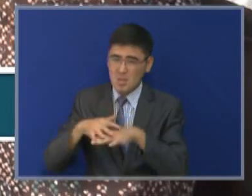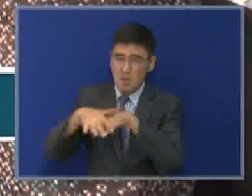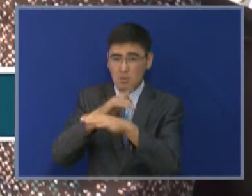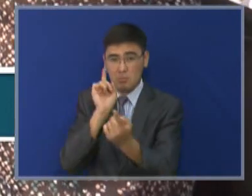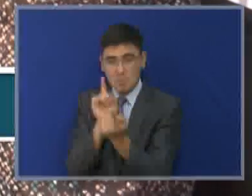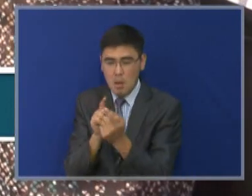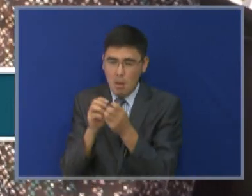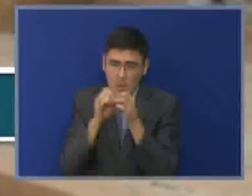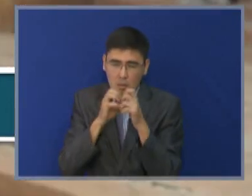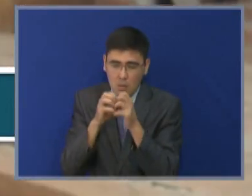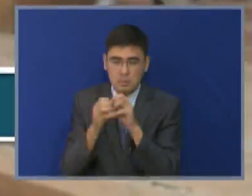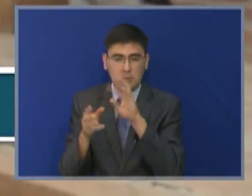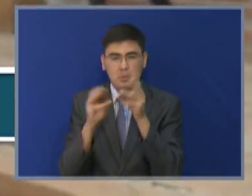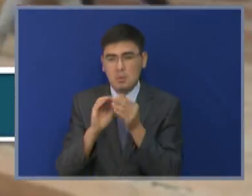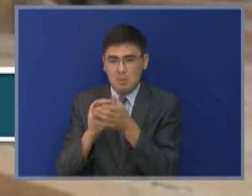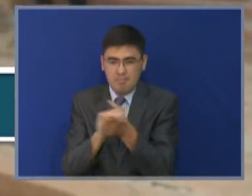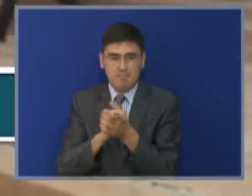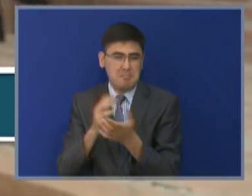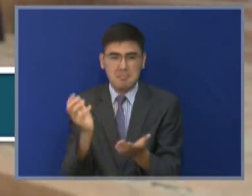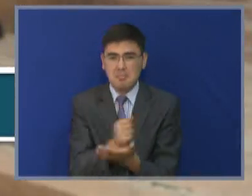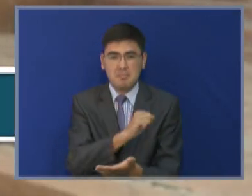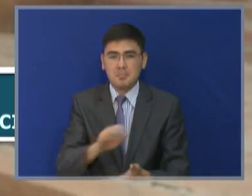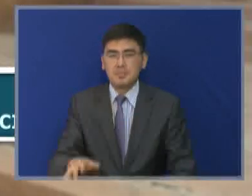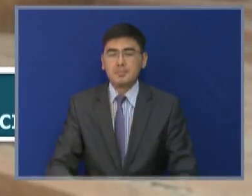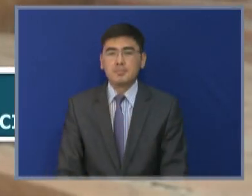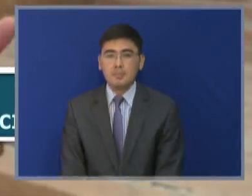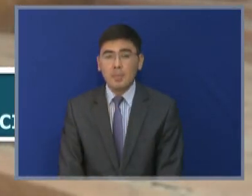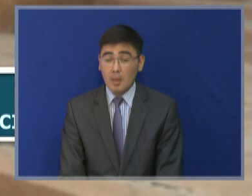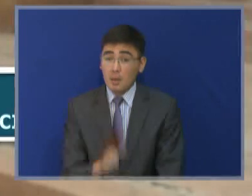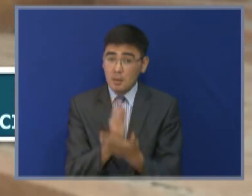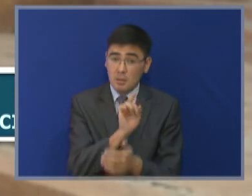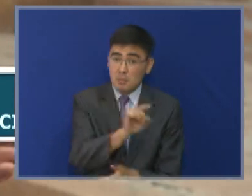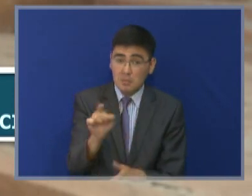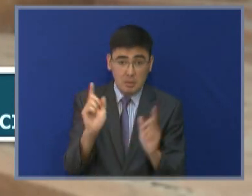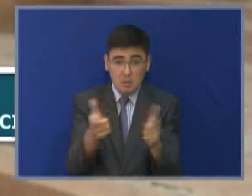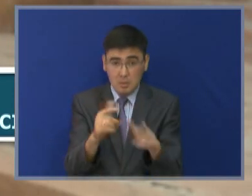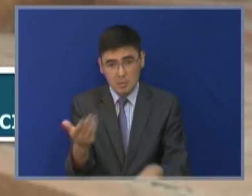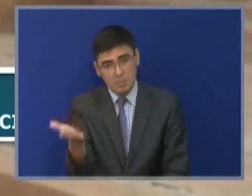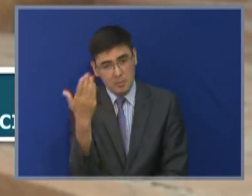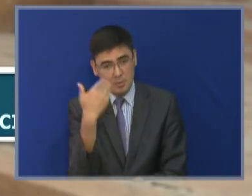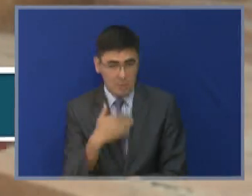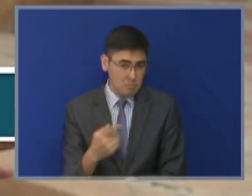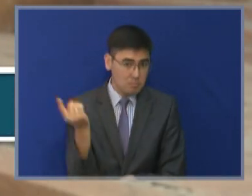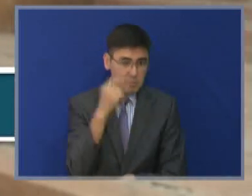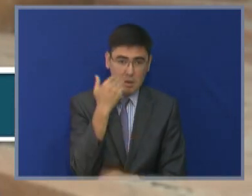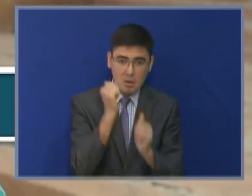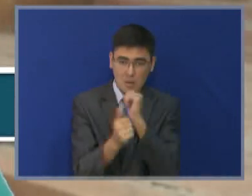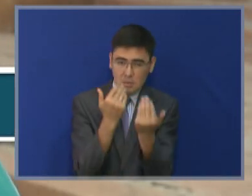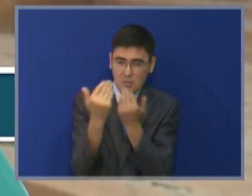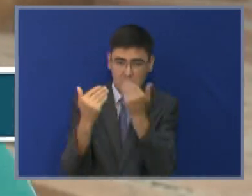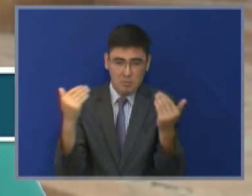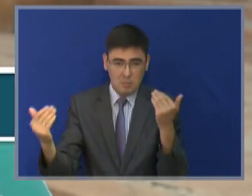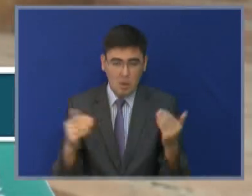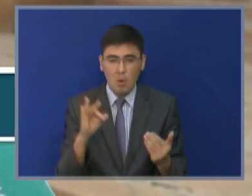тараптар келісе алмады. Индивидуальный помощник. Есептеумен келіспейтін жеке көмекшілер, жүріңіздер. Сіздердің әрбіріңіз бойынша